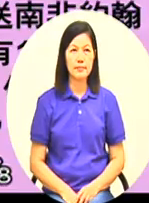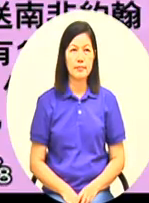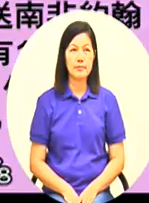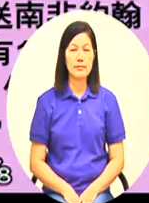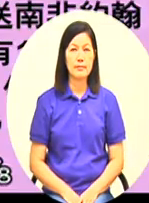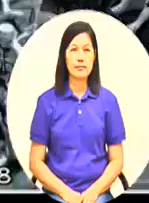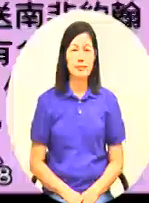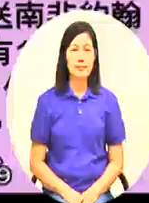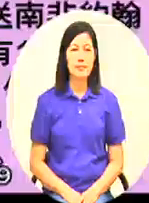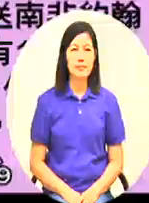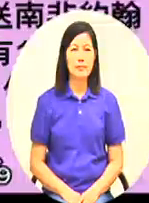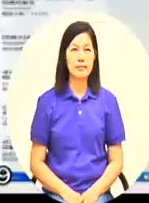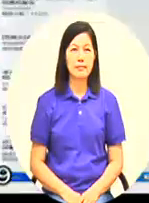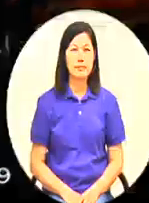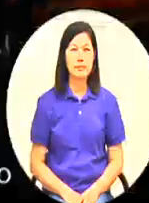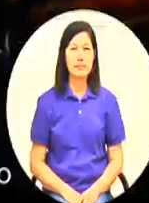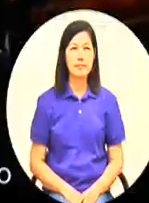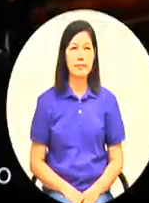来播放，